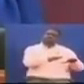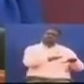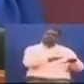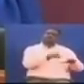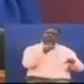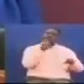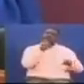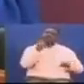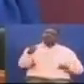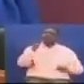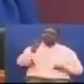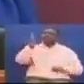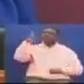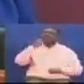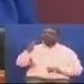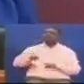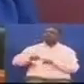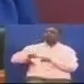Nakucha.